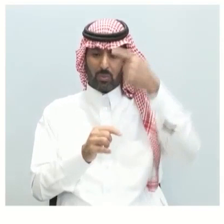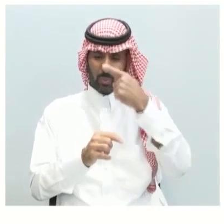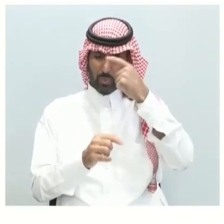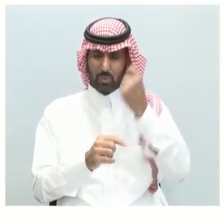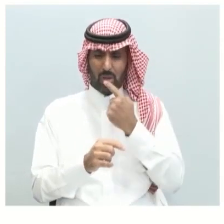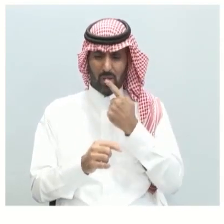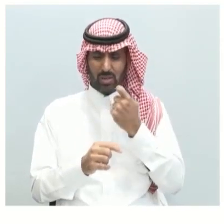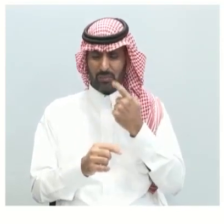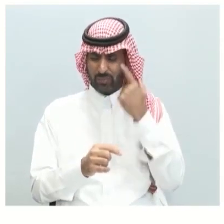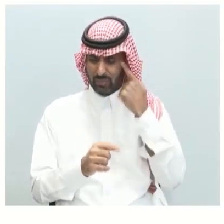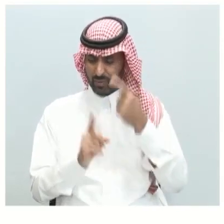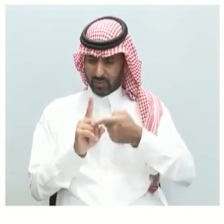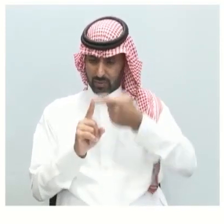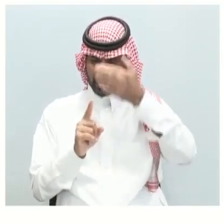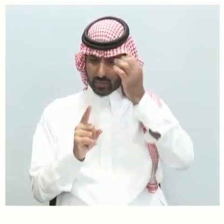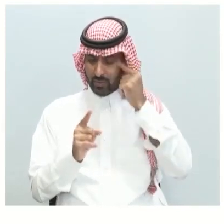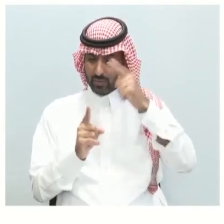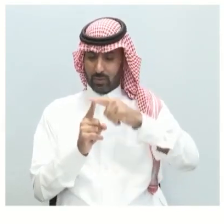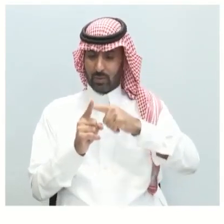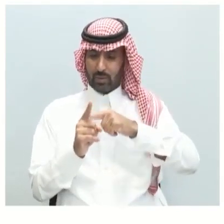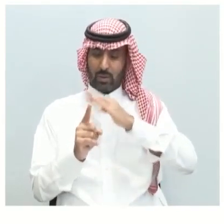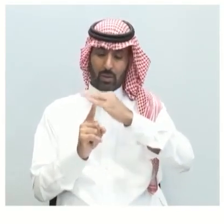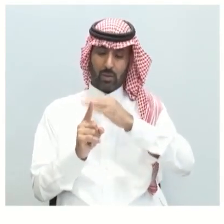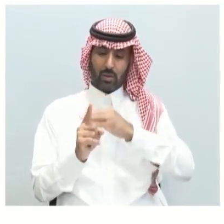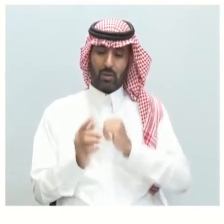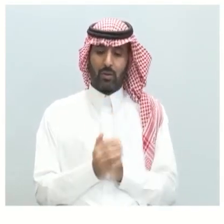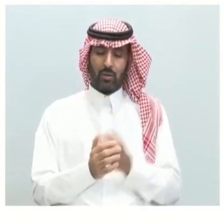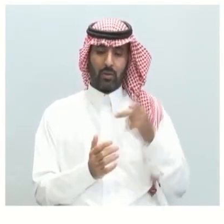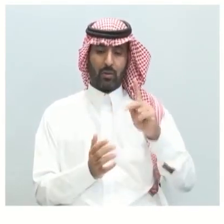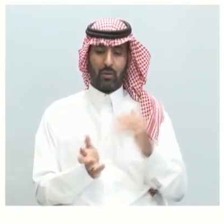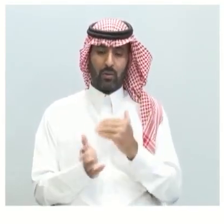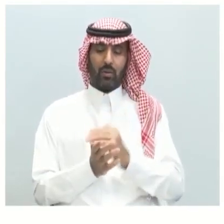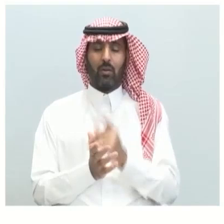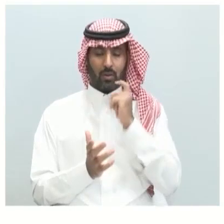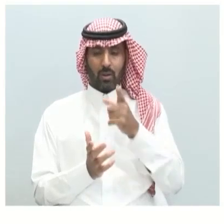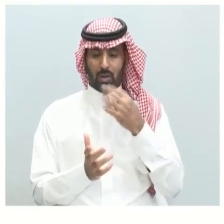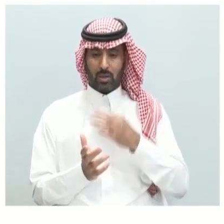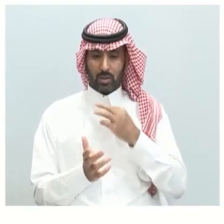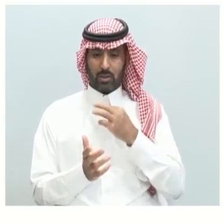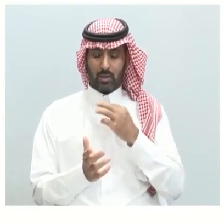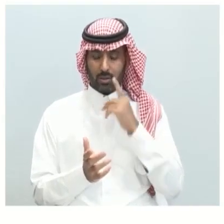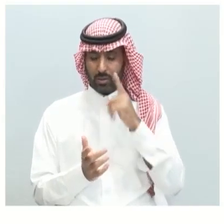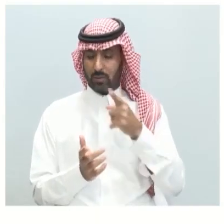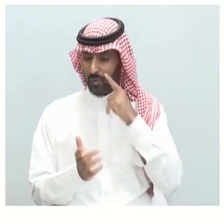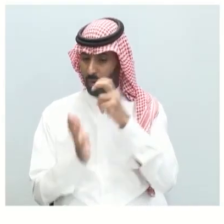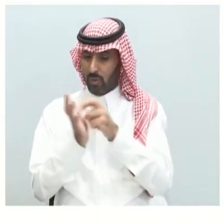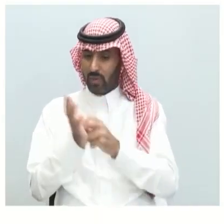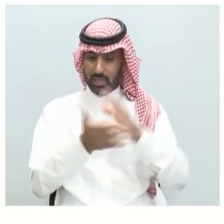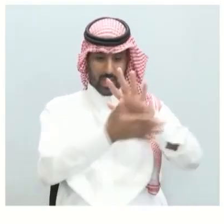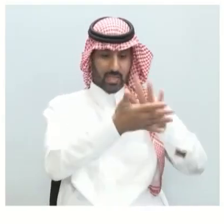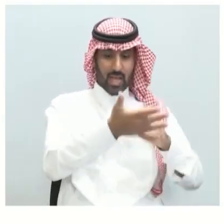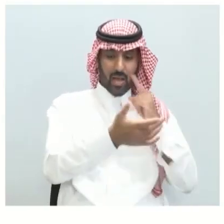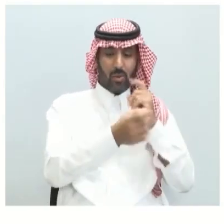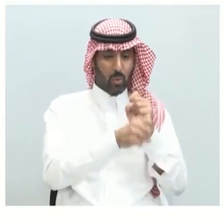المعادلات واصبحت المعادلات واضحه وسهله وميسره يمكنك استخدام القوانين في الجدول التالي اذا كانت